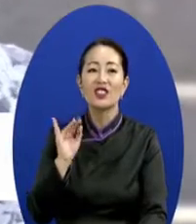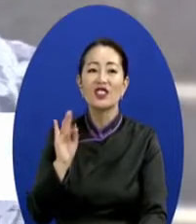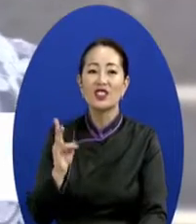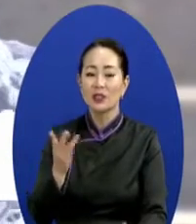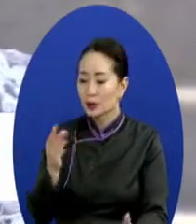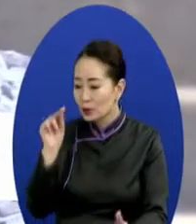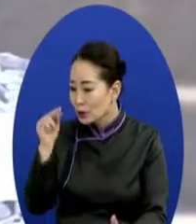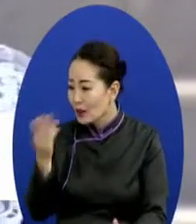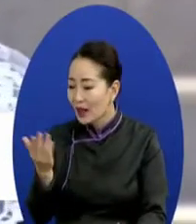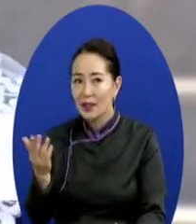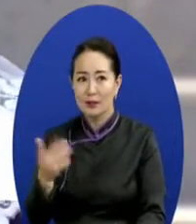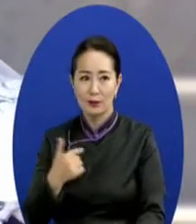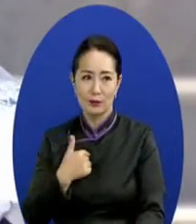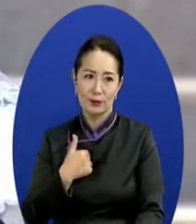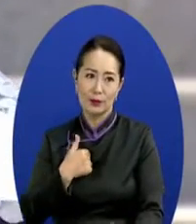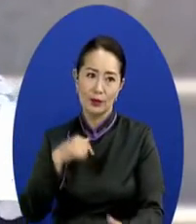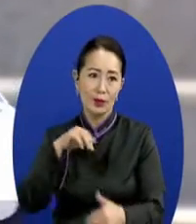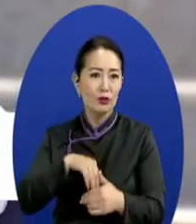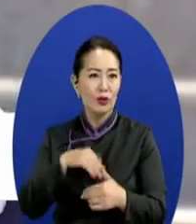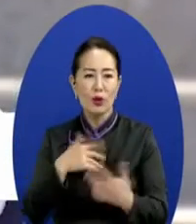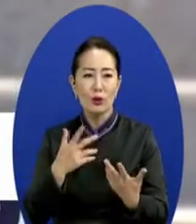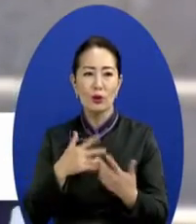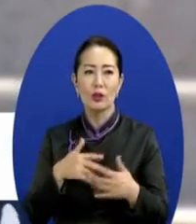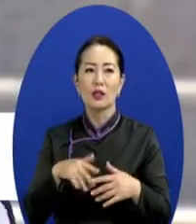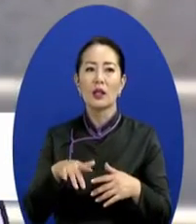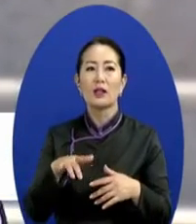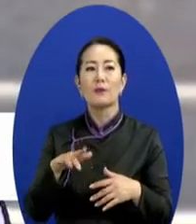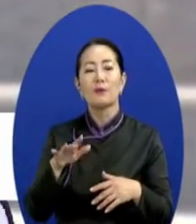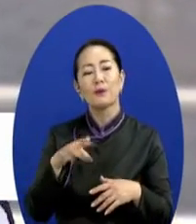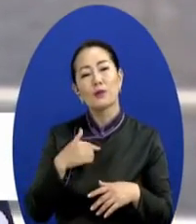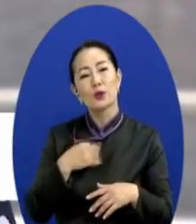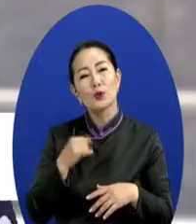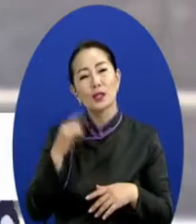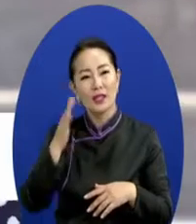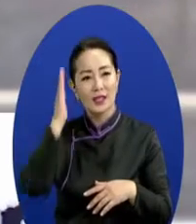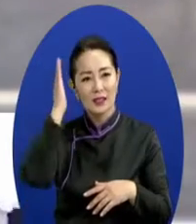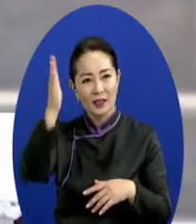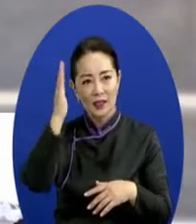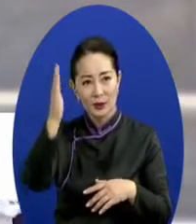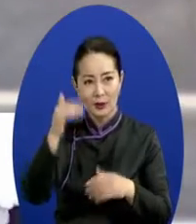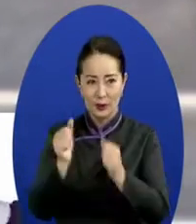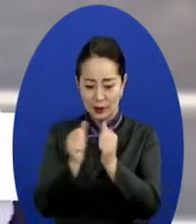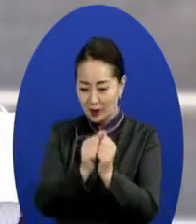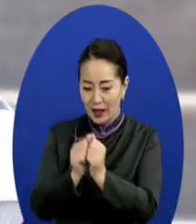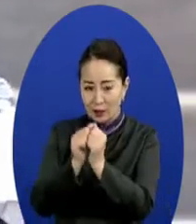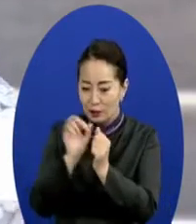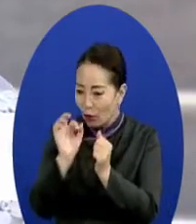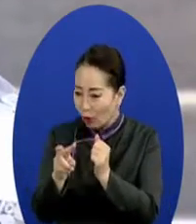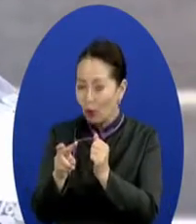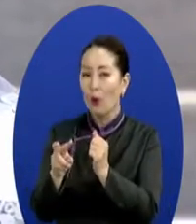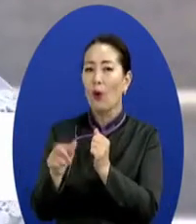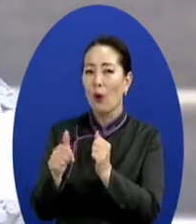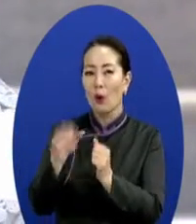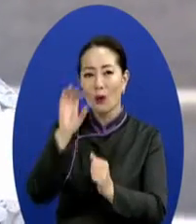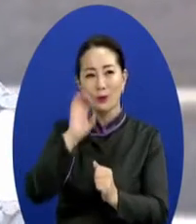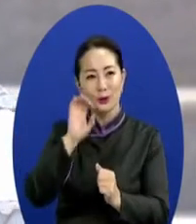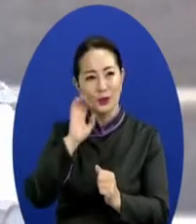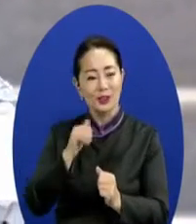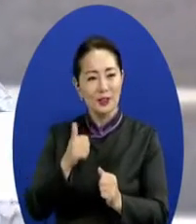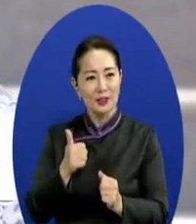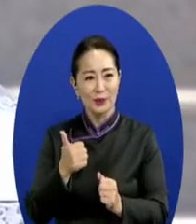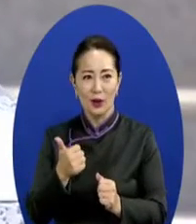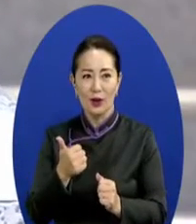вэ? Одоо миний хувьд болохоор тэр одоо тийм ирээдүгийнхаа тэр найзыг олдог нь одоо их сонирхолтой санагддаг